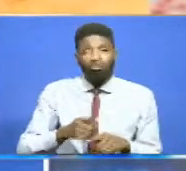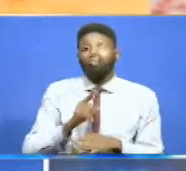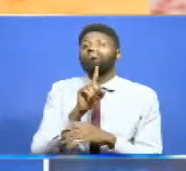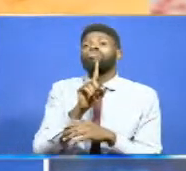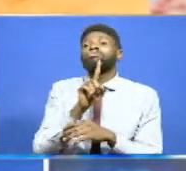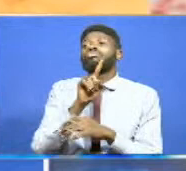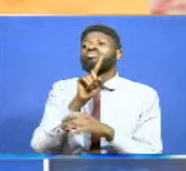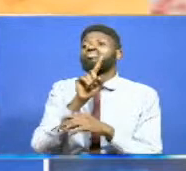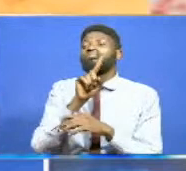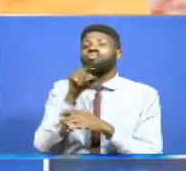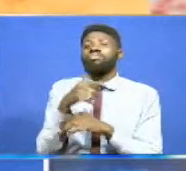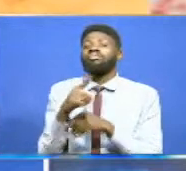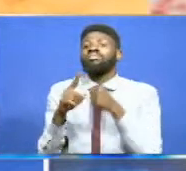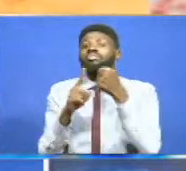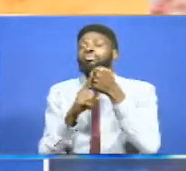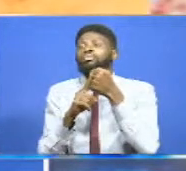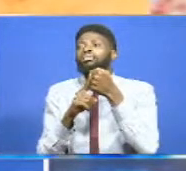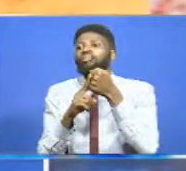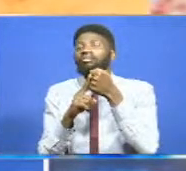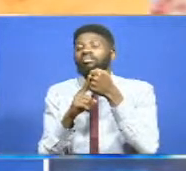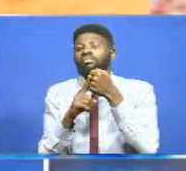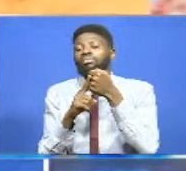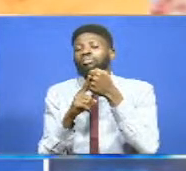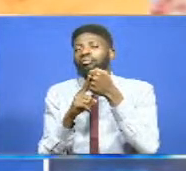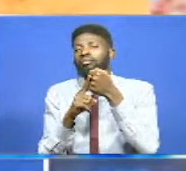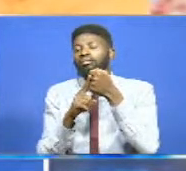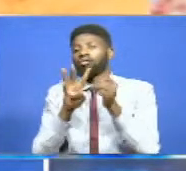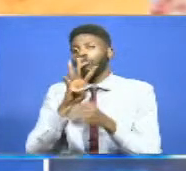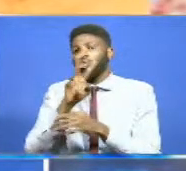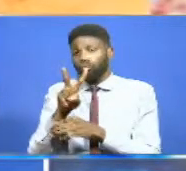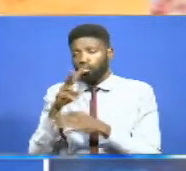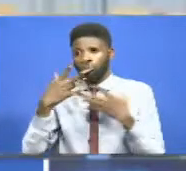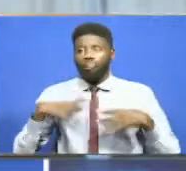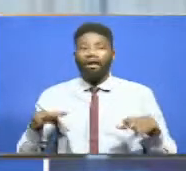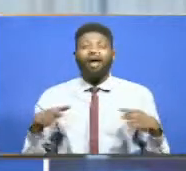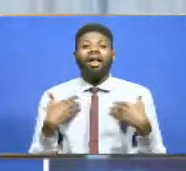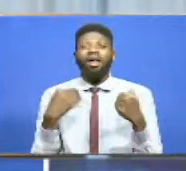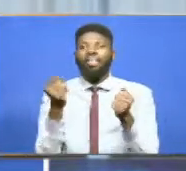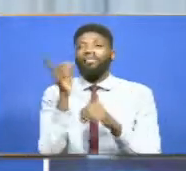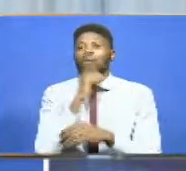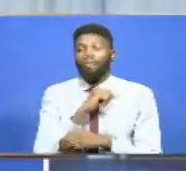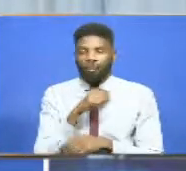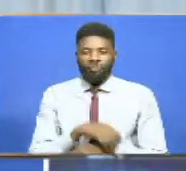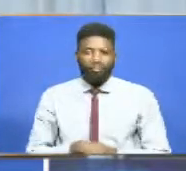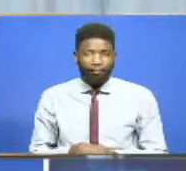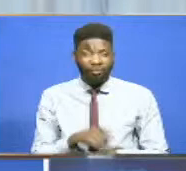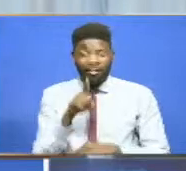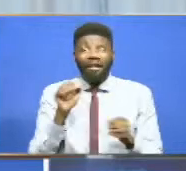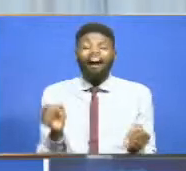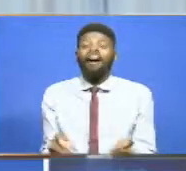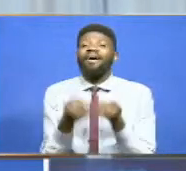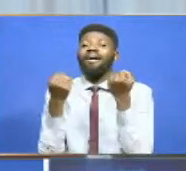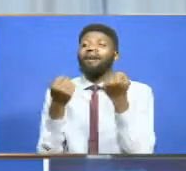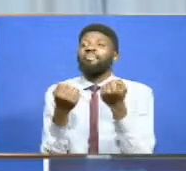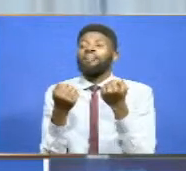101,642 ya wale waliopona kutokana na ugonjwa huo. Haya yanajiri huku